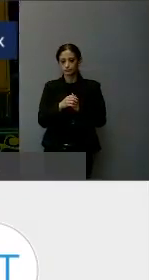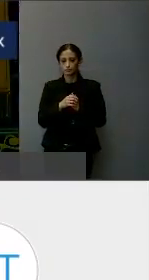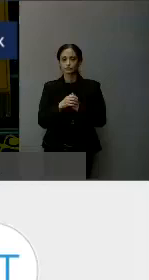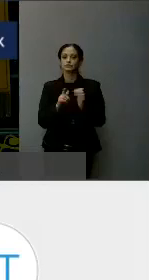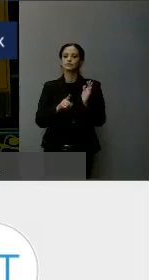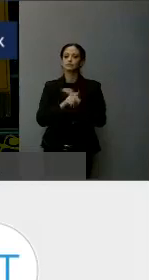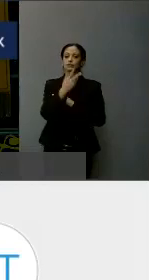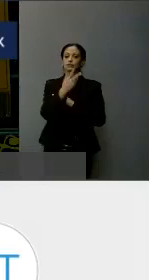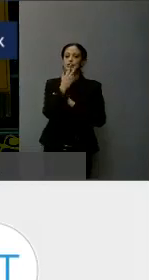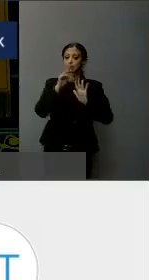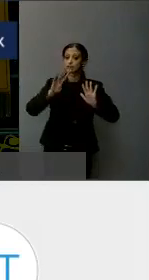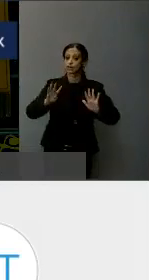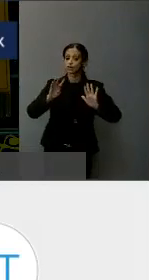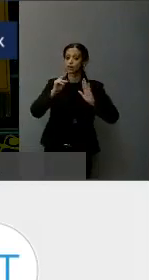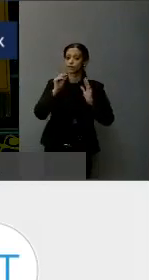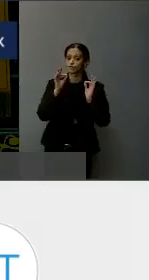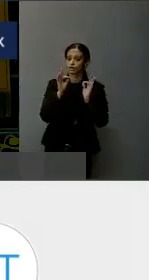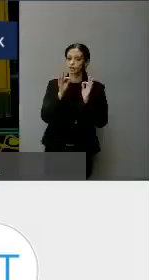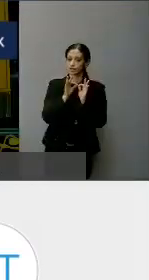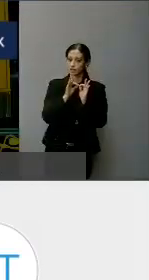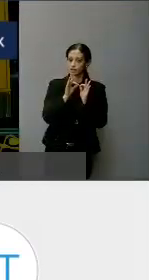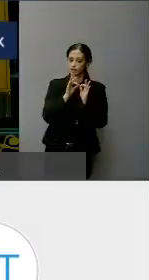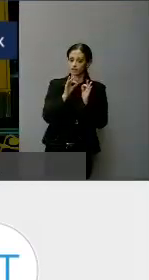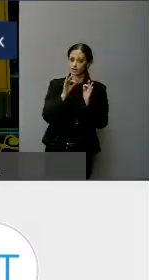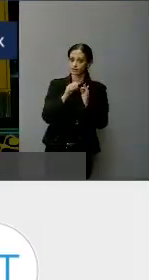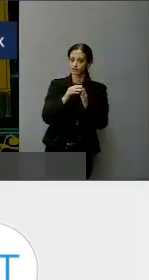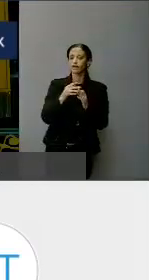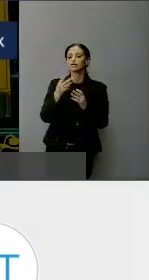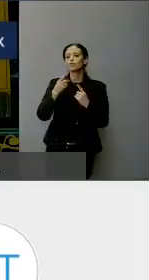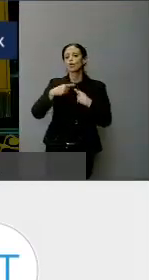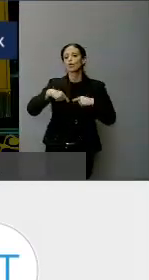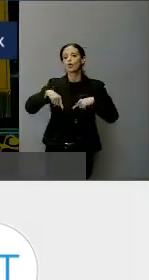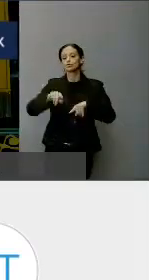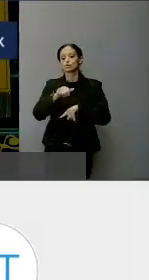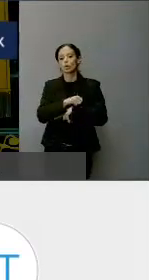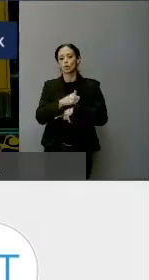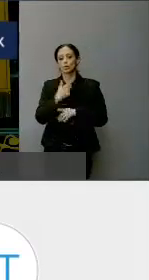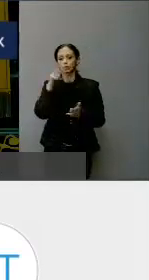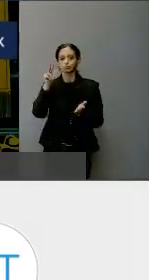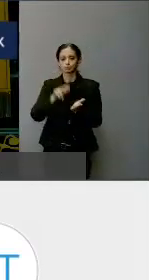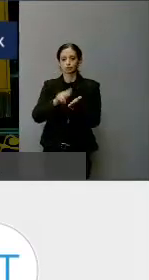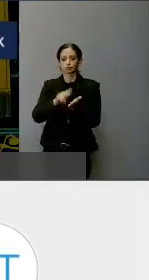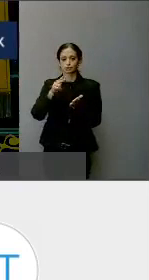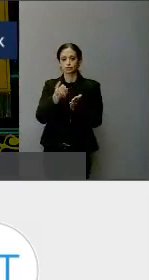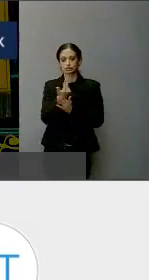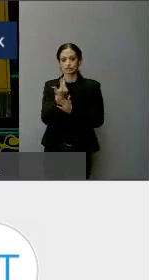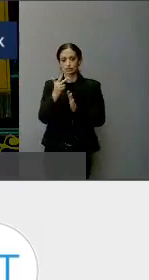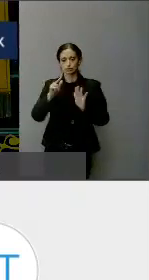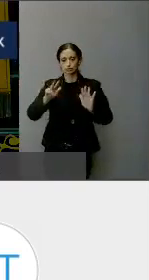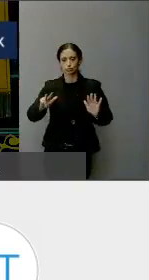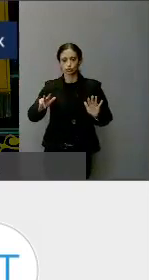39 voti favorevoli il consiglio comunale approva l'ordine del giorno numero 38